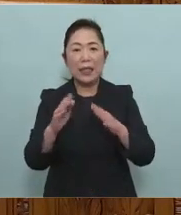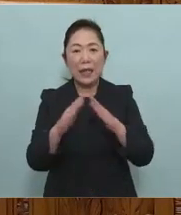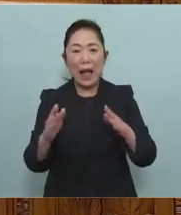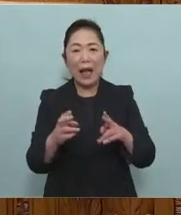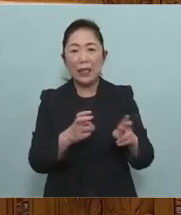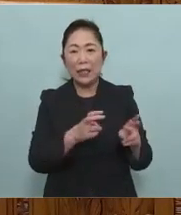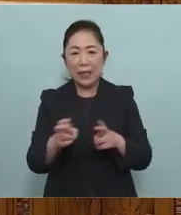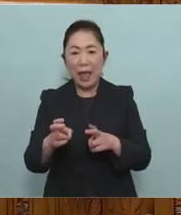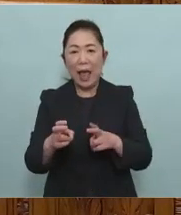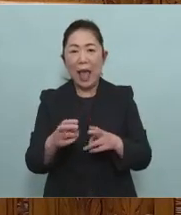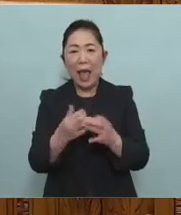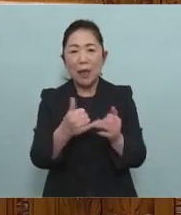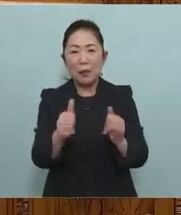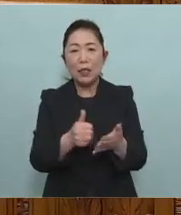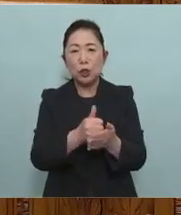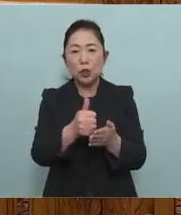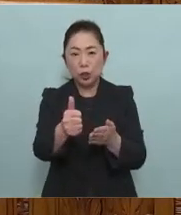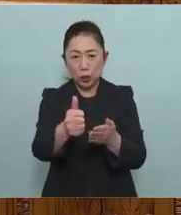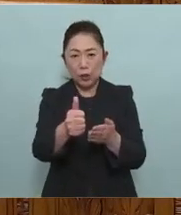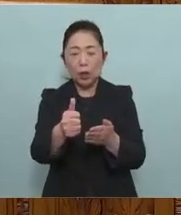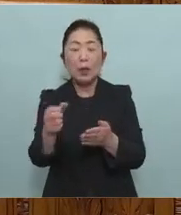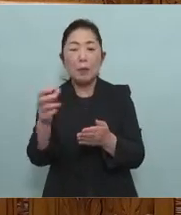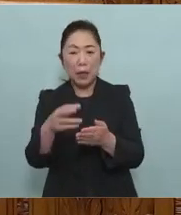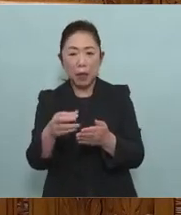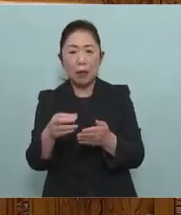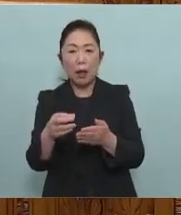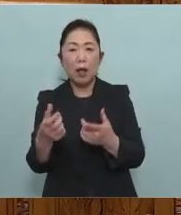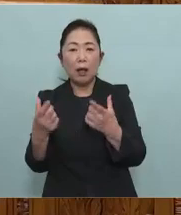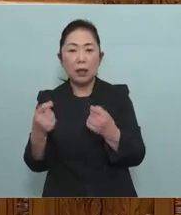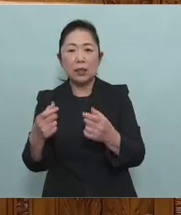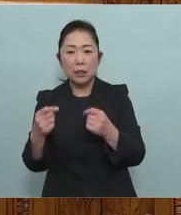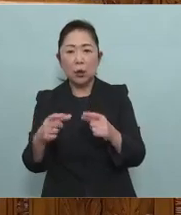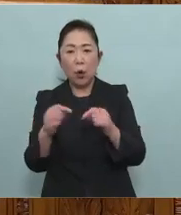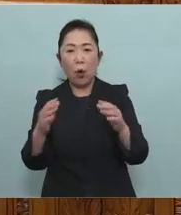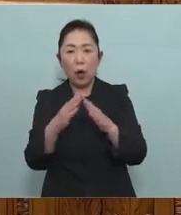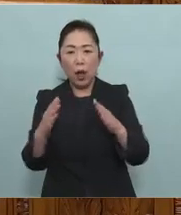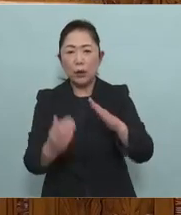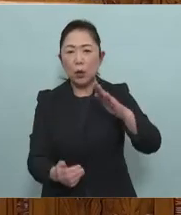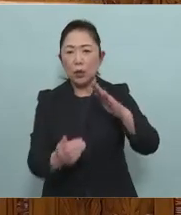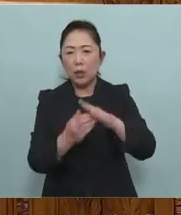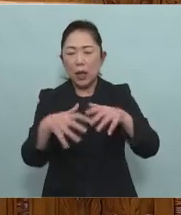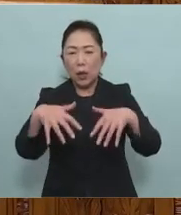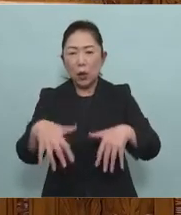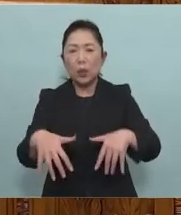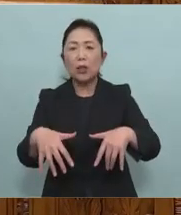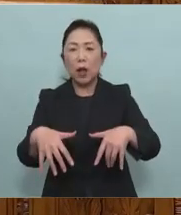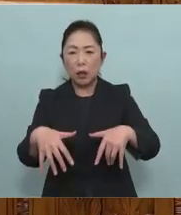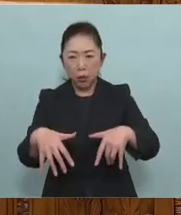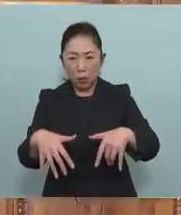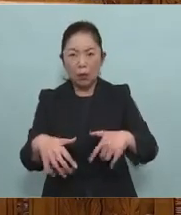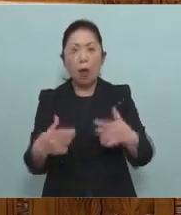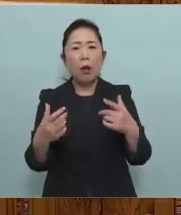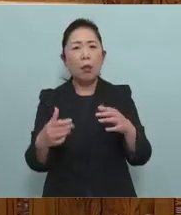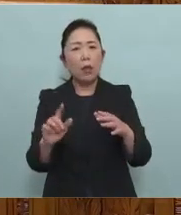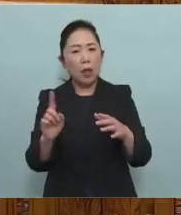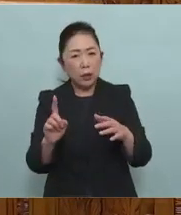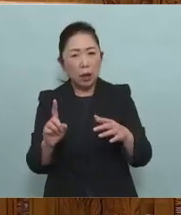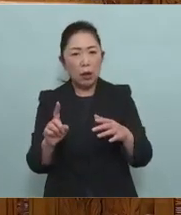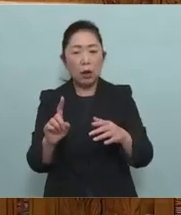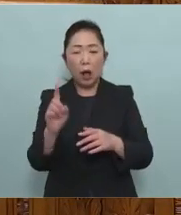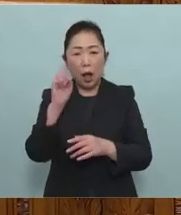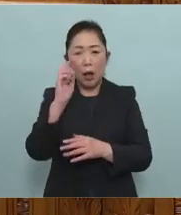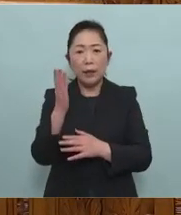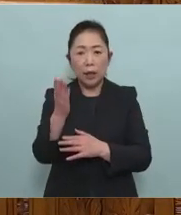じり、財政民主主義をないがしろにし、国権の最高機関たる国会を形骸化してはばからない、つまり